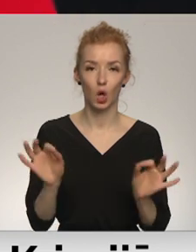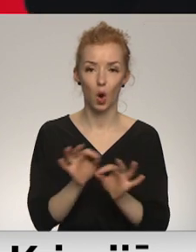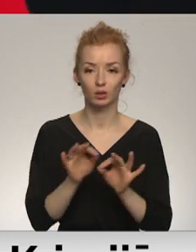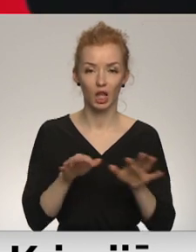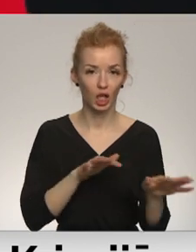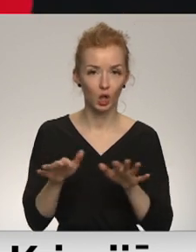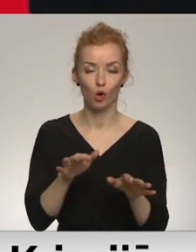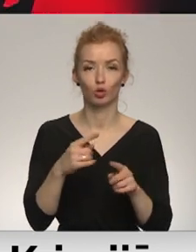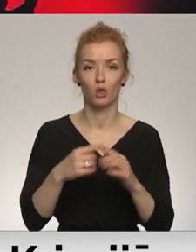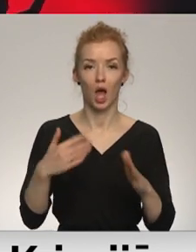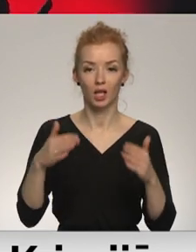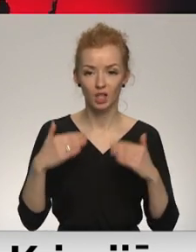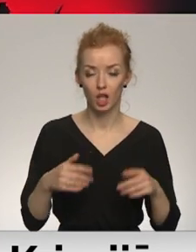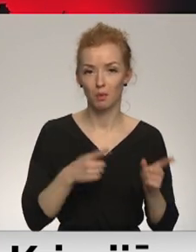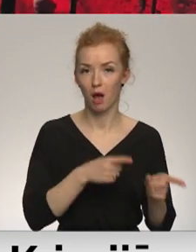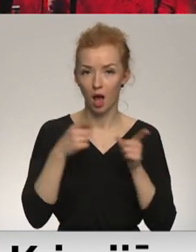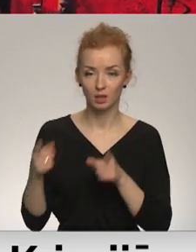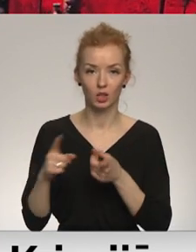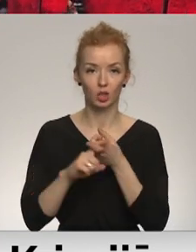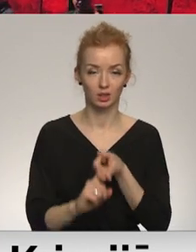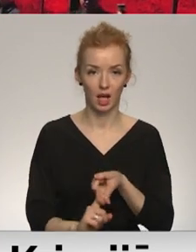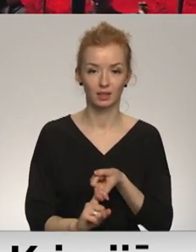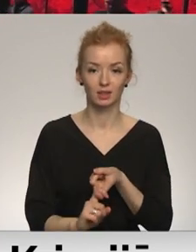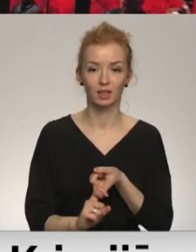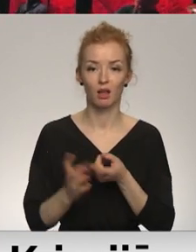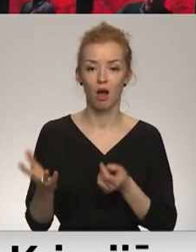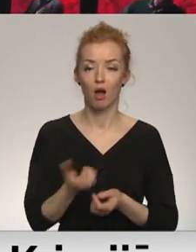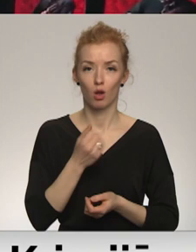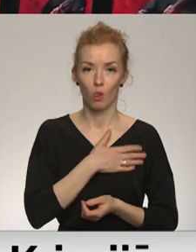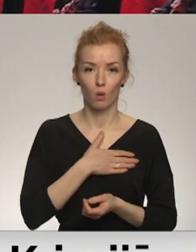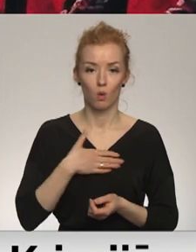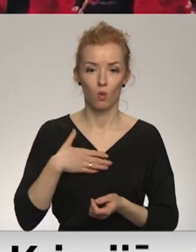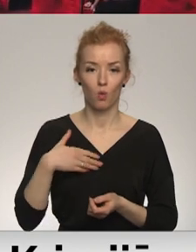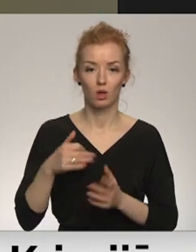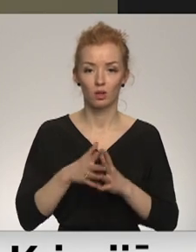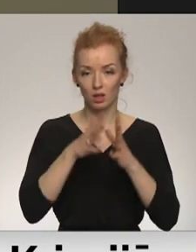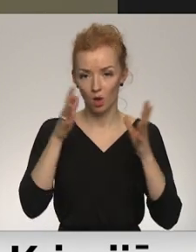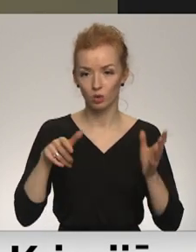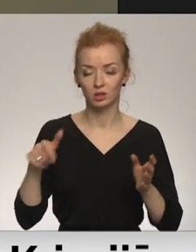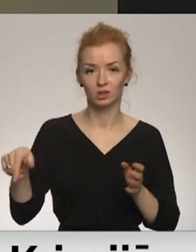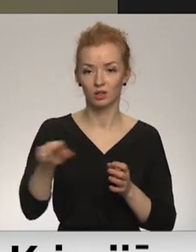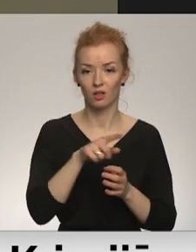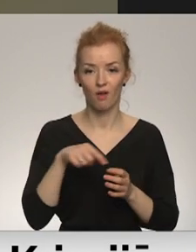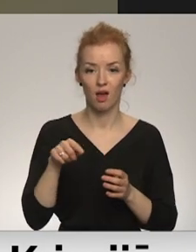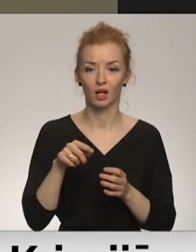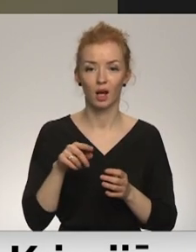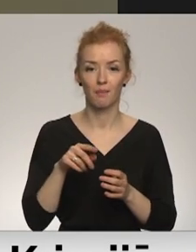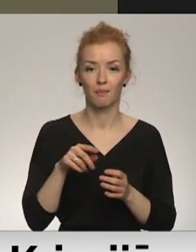koncertu rīkošana, gan atcelšana, pārcelšana ir saistīta ar ļoti daudz cilvēkiem, kuri tas nav